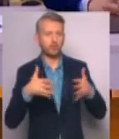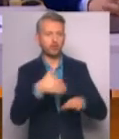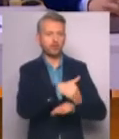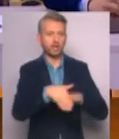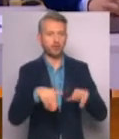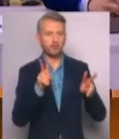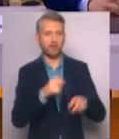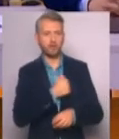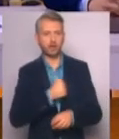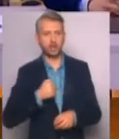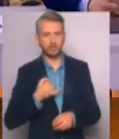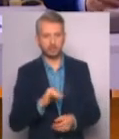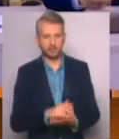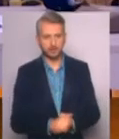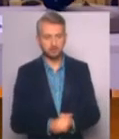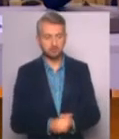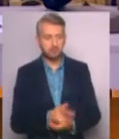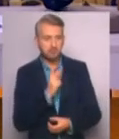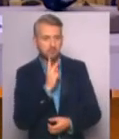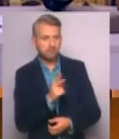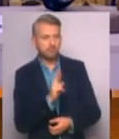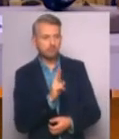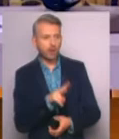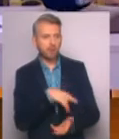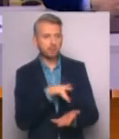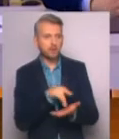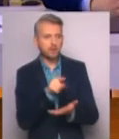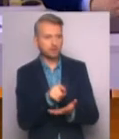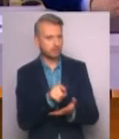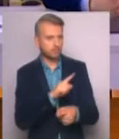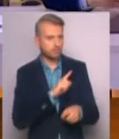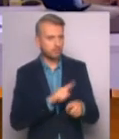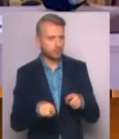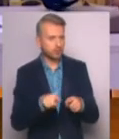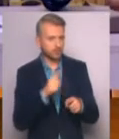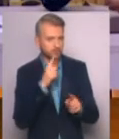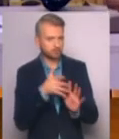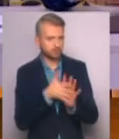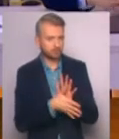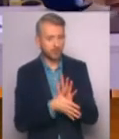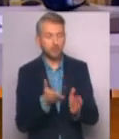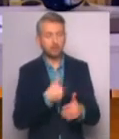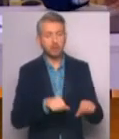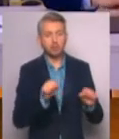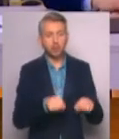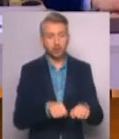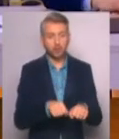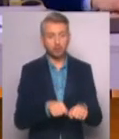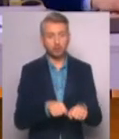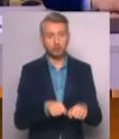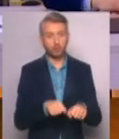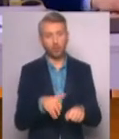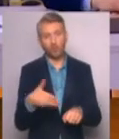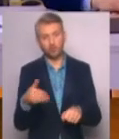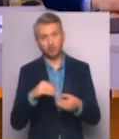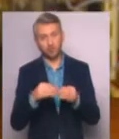Варшавський. Так. І ви дивіться, наскільки місто на ці виклики реагує. Ви маєте на увазі, ми могли би Осторонь залишитися проблемою